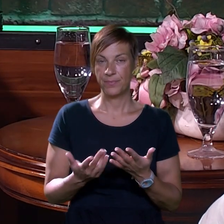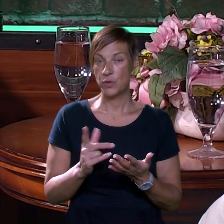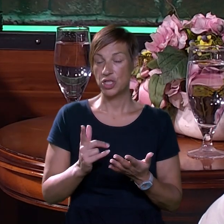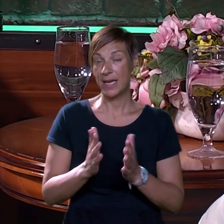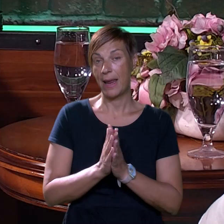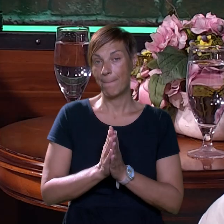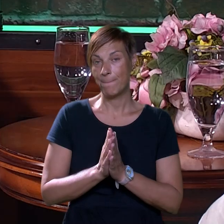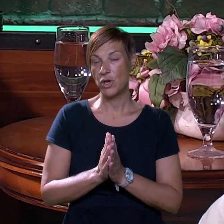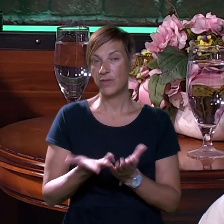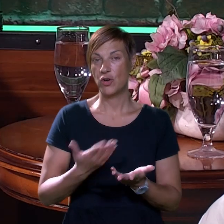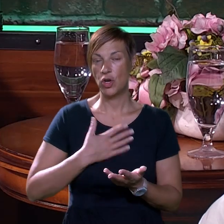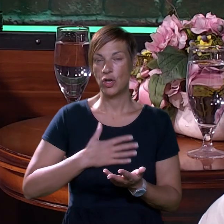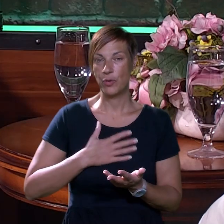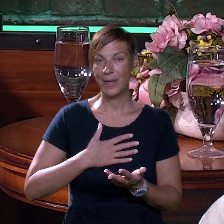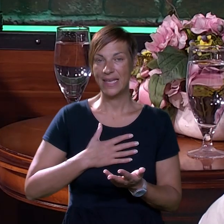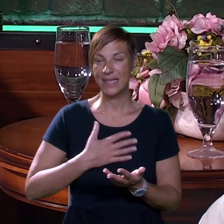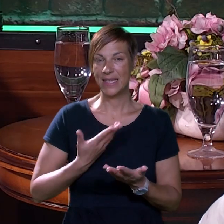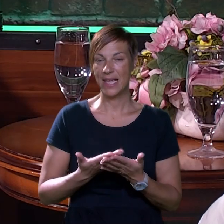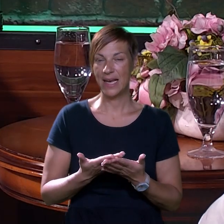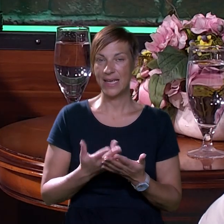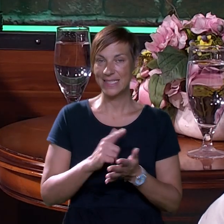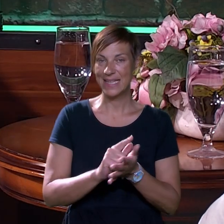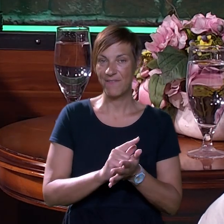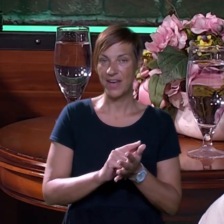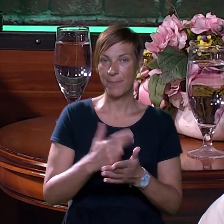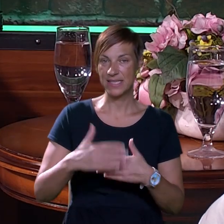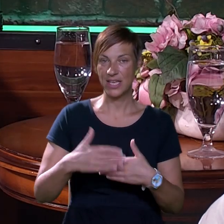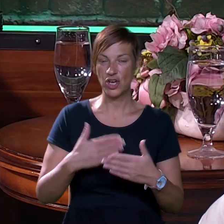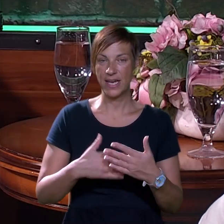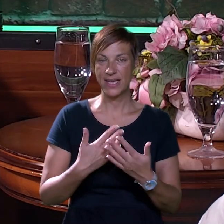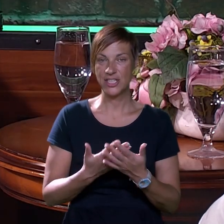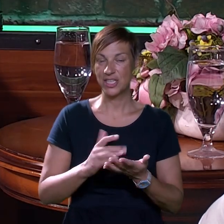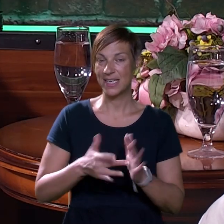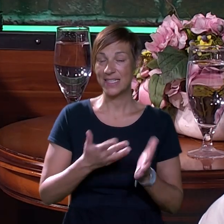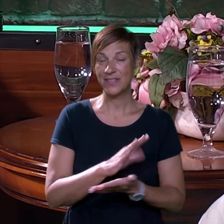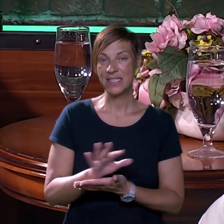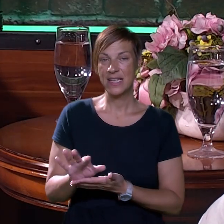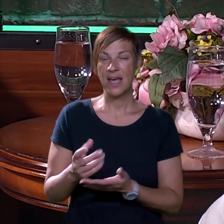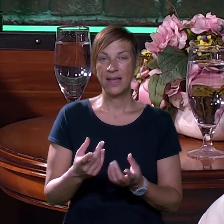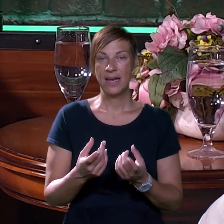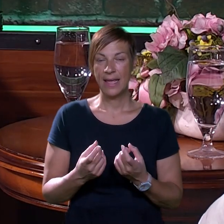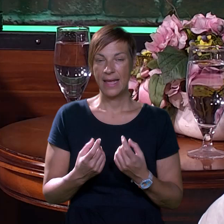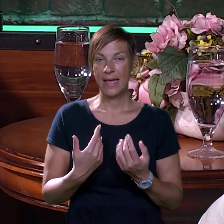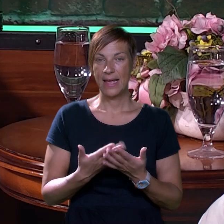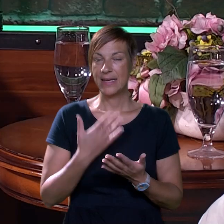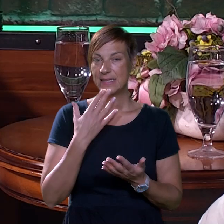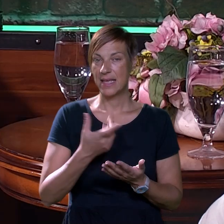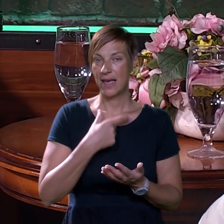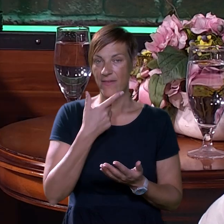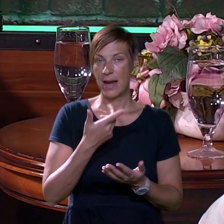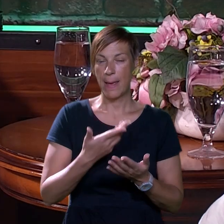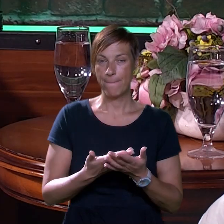možda ne molitvom koliko bih htjela, jer sam zaista vremenski ograničena i na sve strane, ali